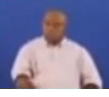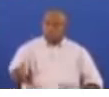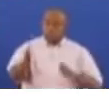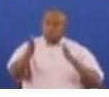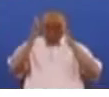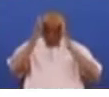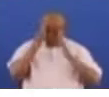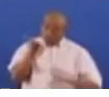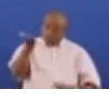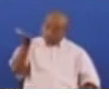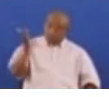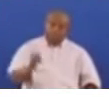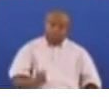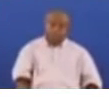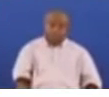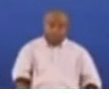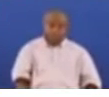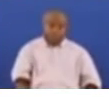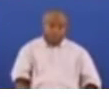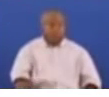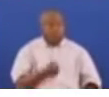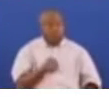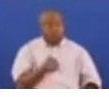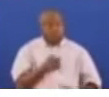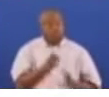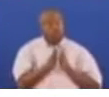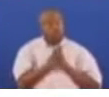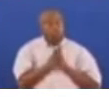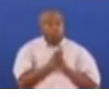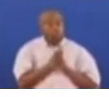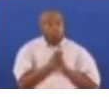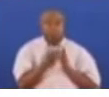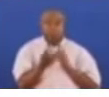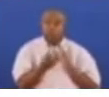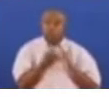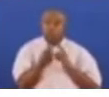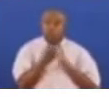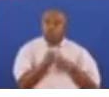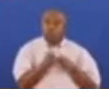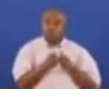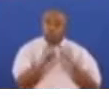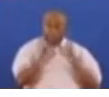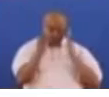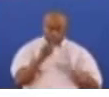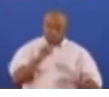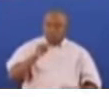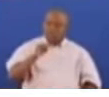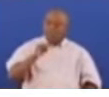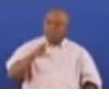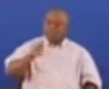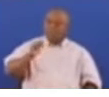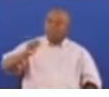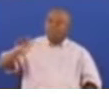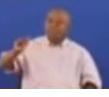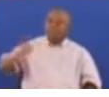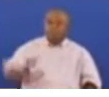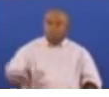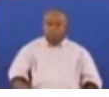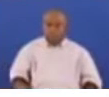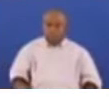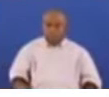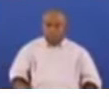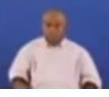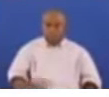Spika, naomba sasa niongee swala la Mheshimiwa Jerry Silaa. Mimi Mheshimiwa Spika,